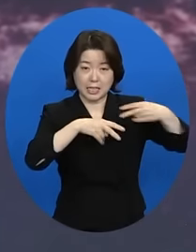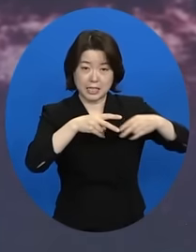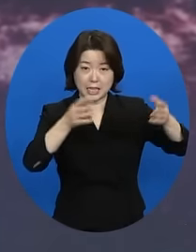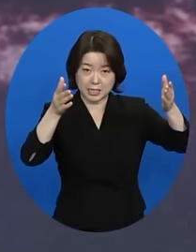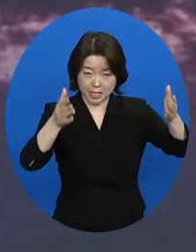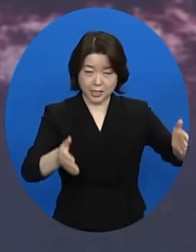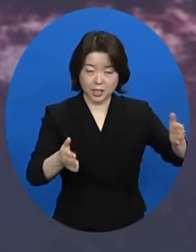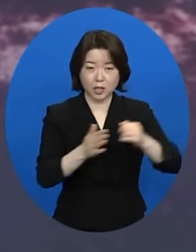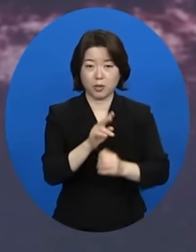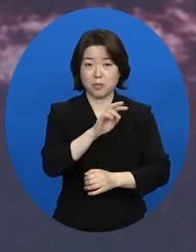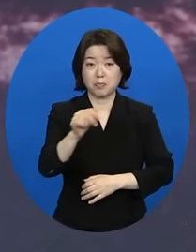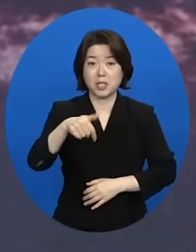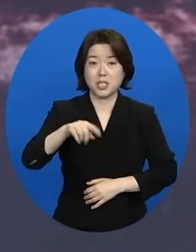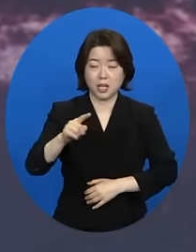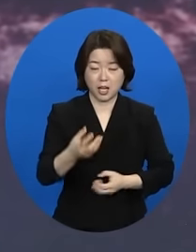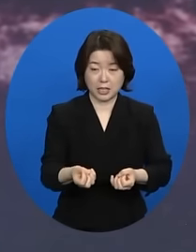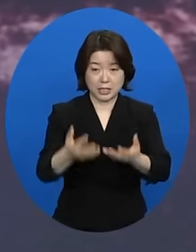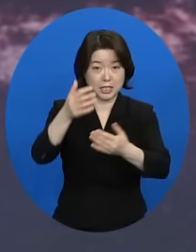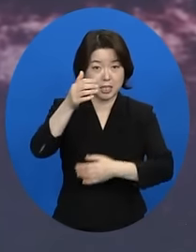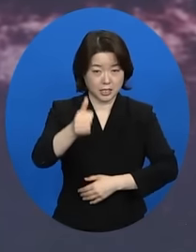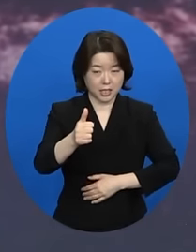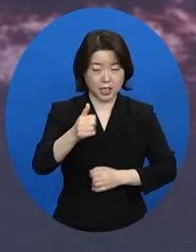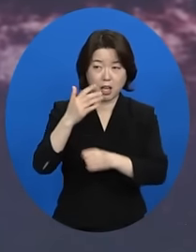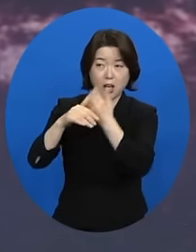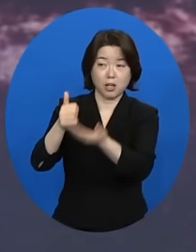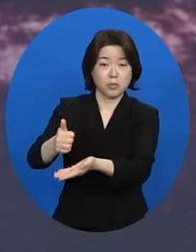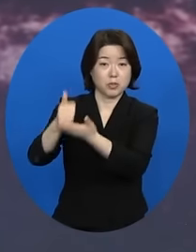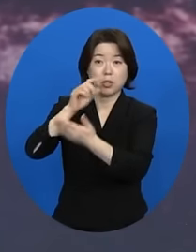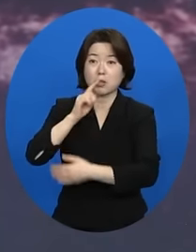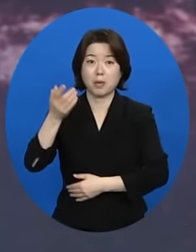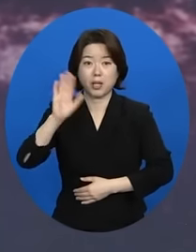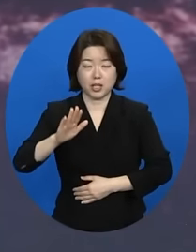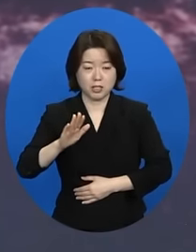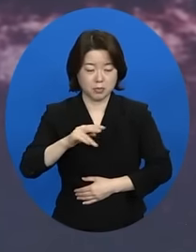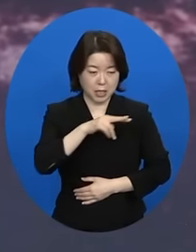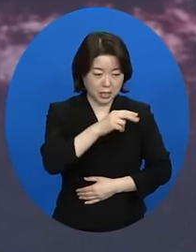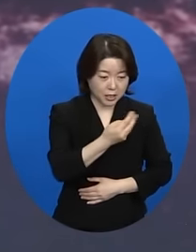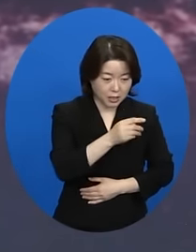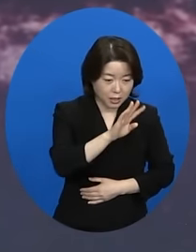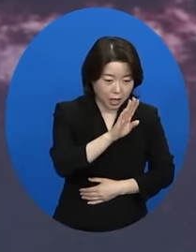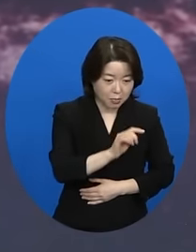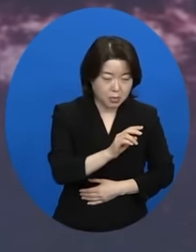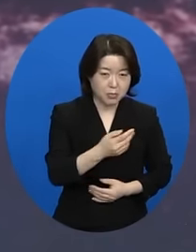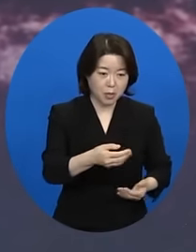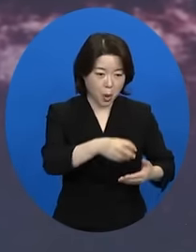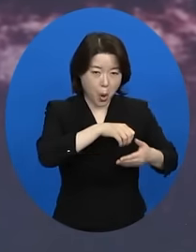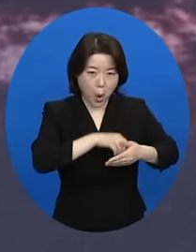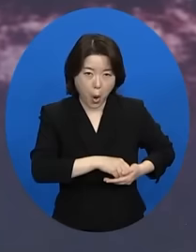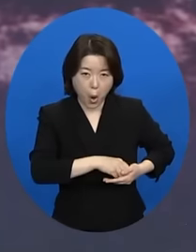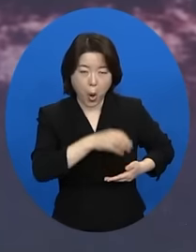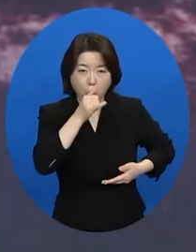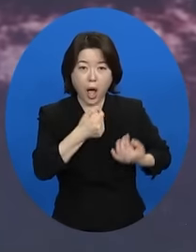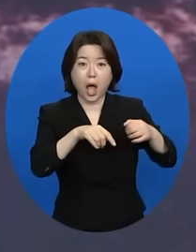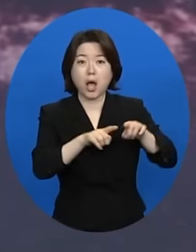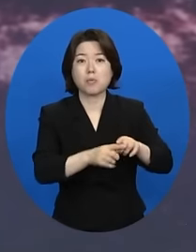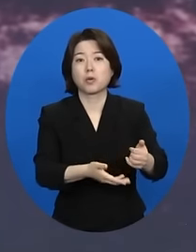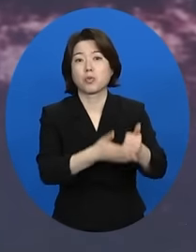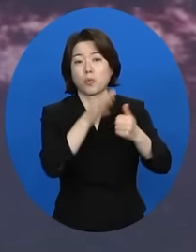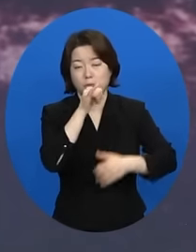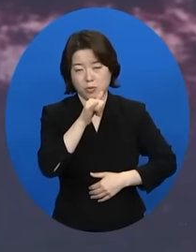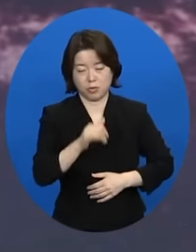하는 제사장이요, 하나님을 섬긴다고 하지만 사실 드라빔을 같이 섬기고 있는 장면이 나오죠. 그러니까 그때나